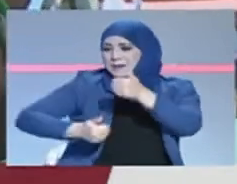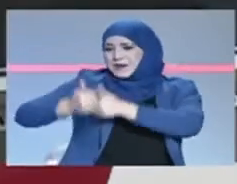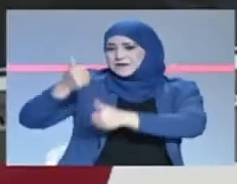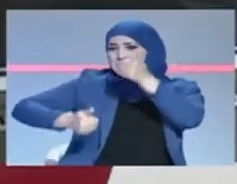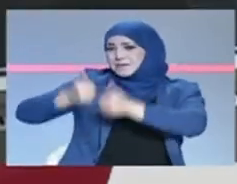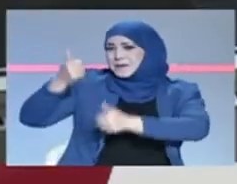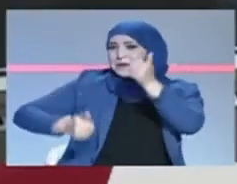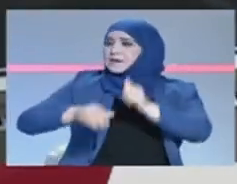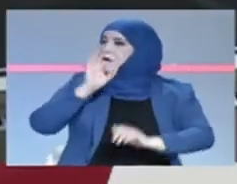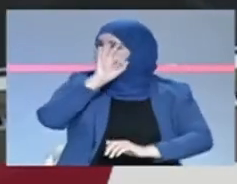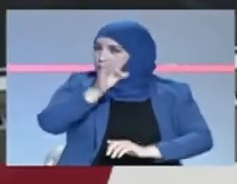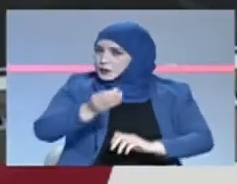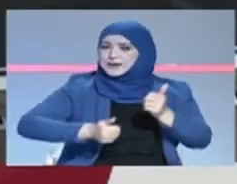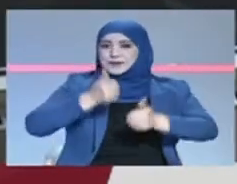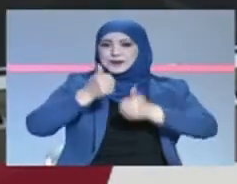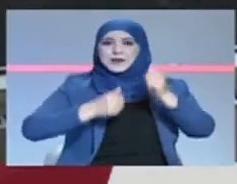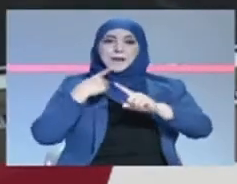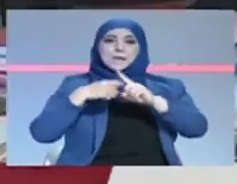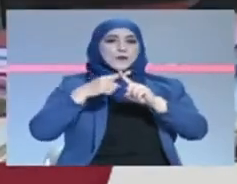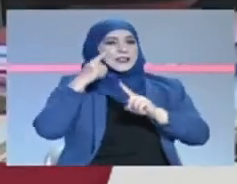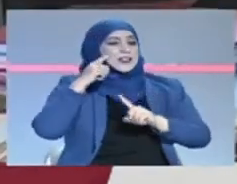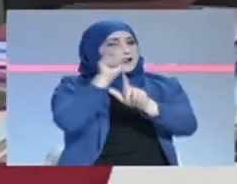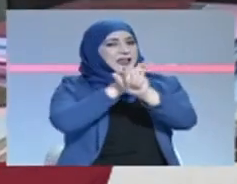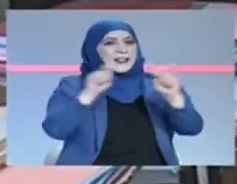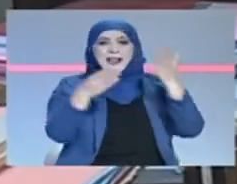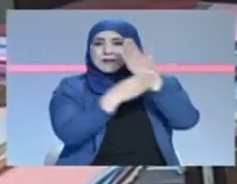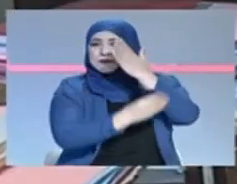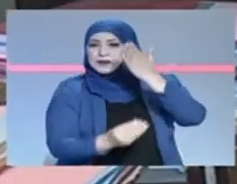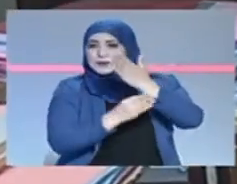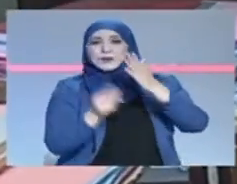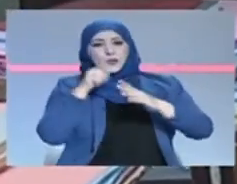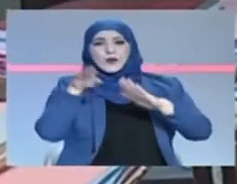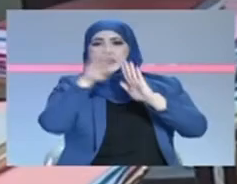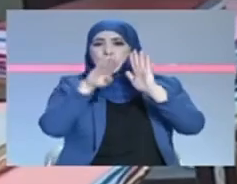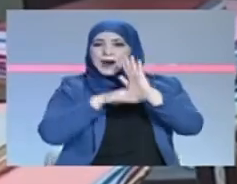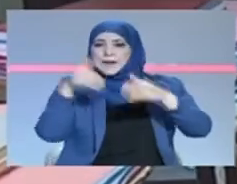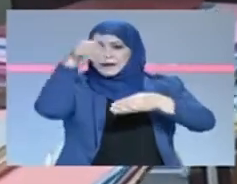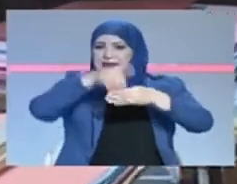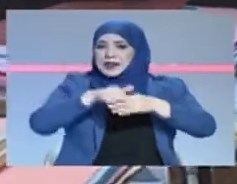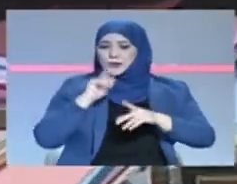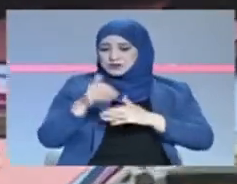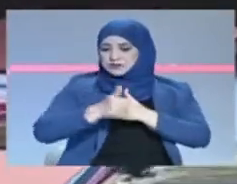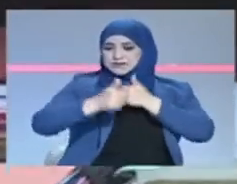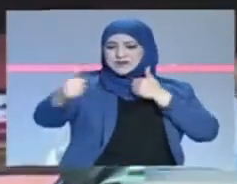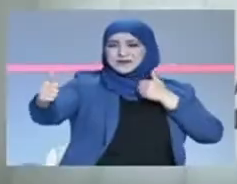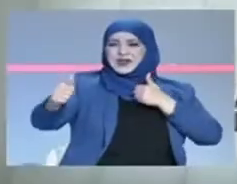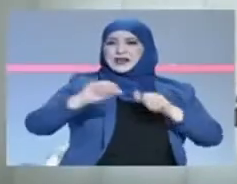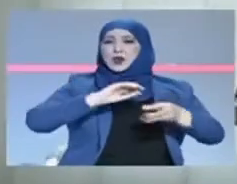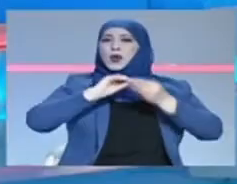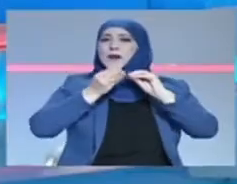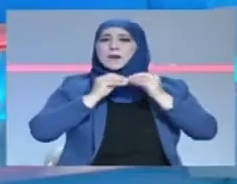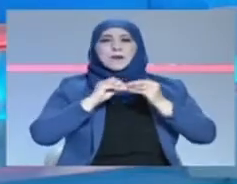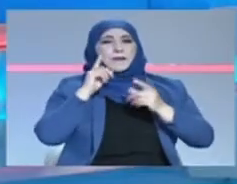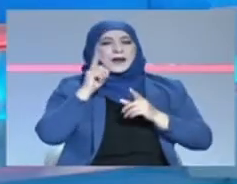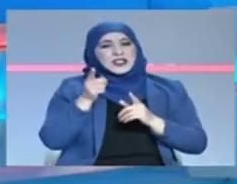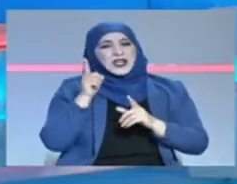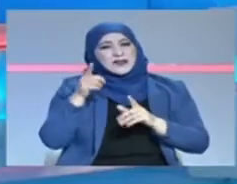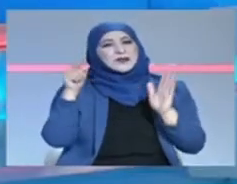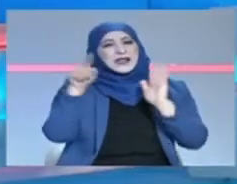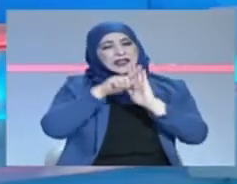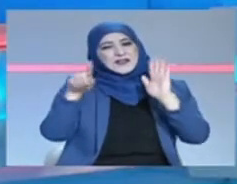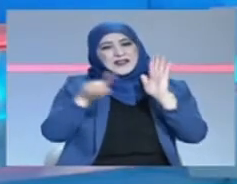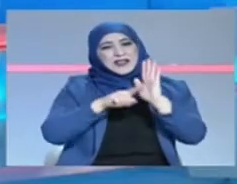العمل والالتزام بأخلاقية المهنة والنظام الداخلي والابتعاد عن كل ما من شأنه أن ينال من